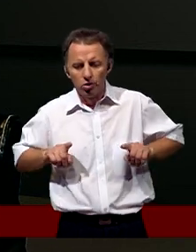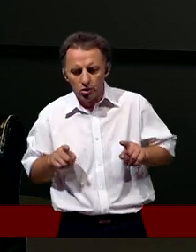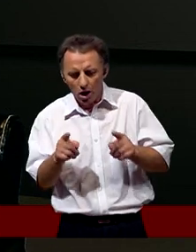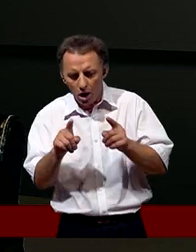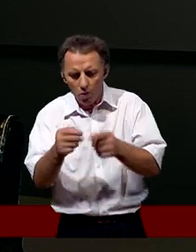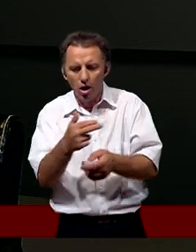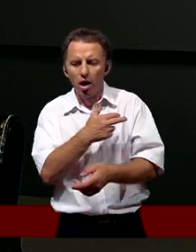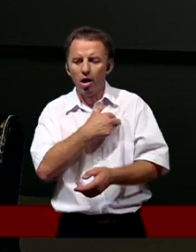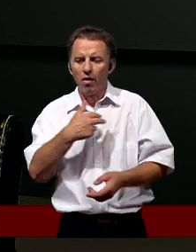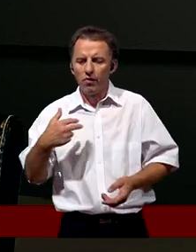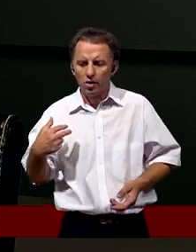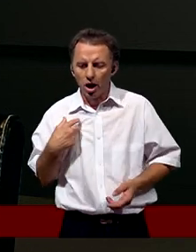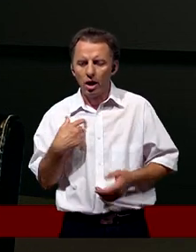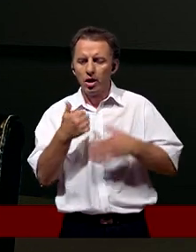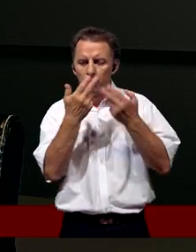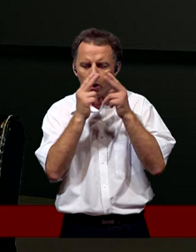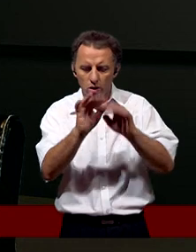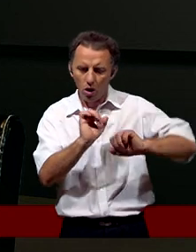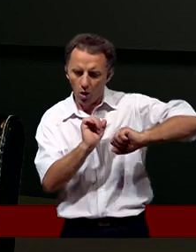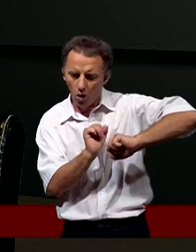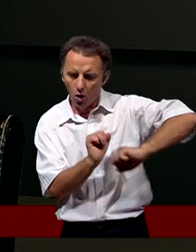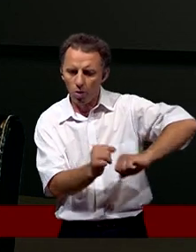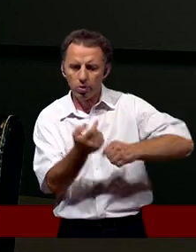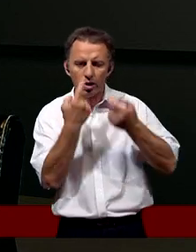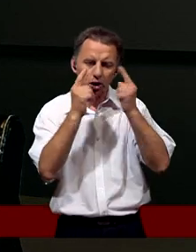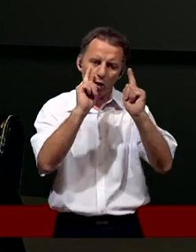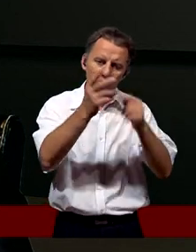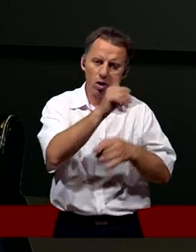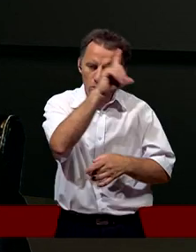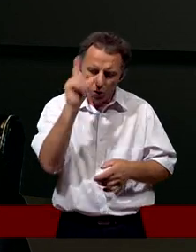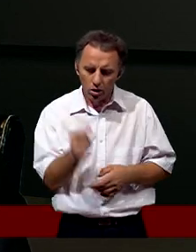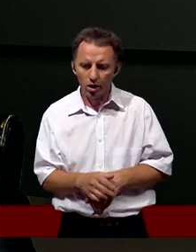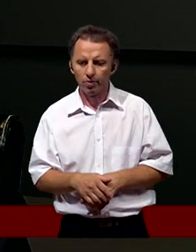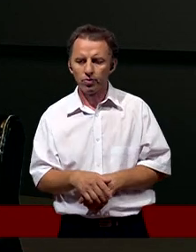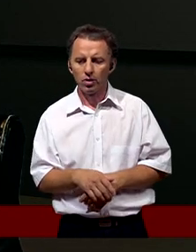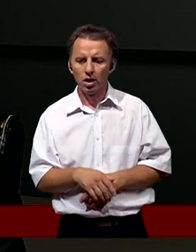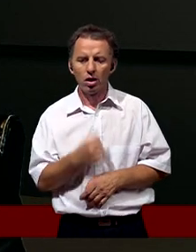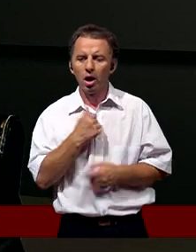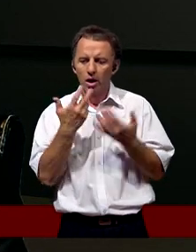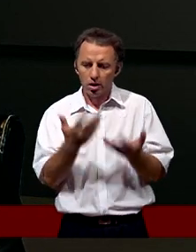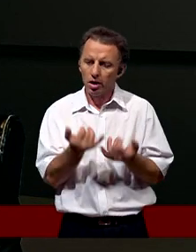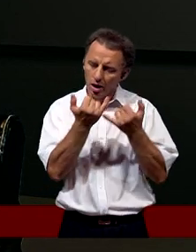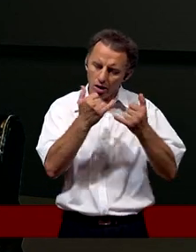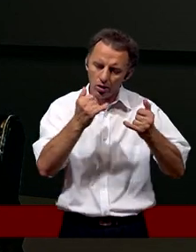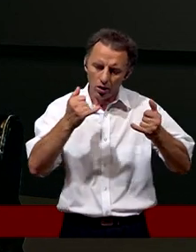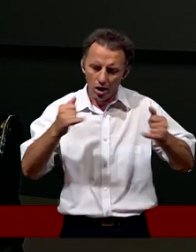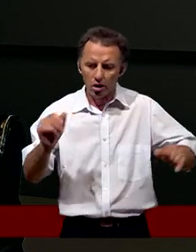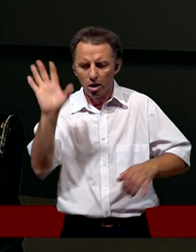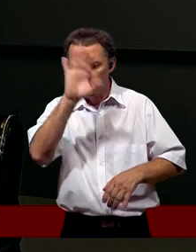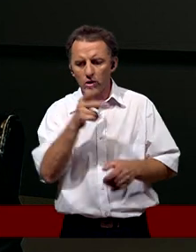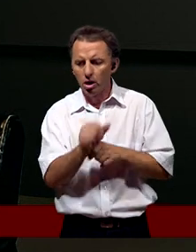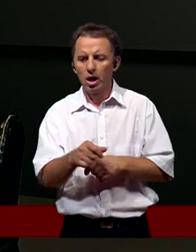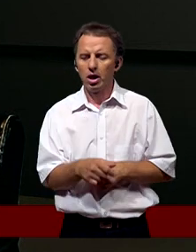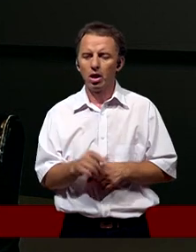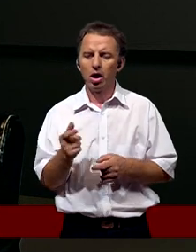kiedy okazujemy pewien opór, niewłaściwie postrzegamy ludzi, chcemy, żeby było tak, jak my chcemy, prawda, a nie inaczej. I właśnie Pan